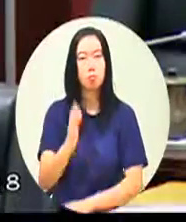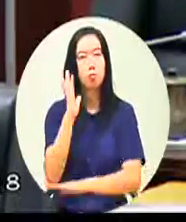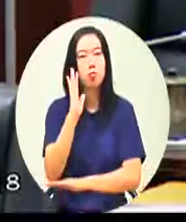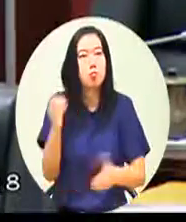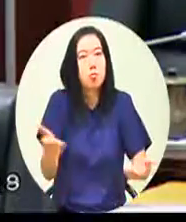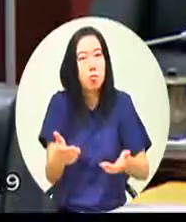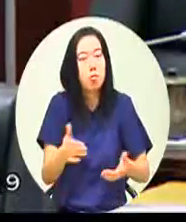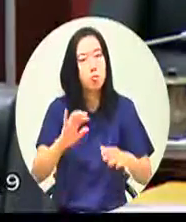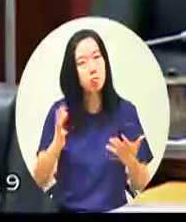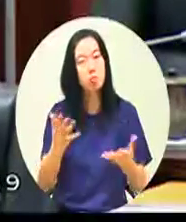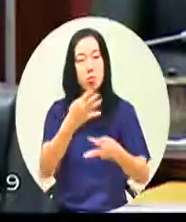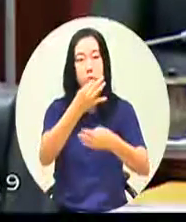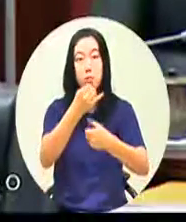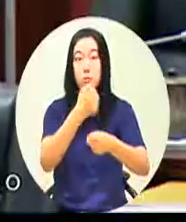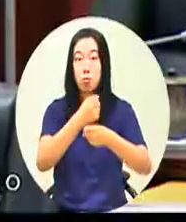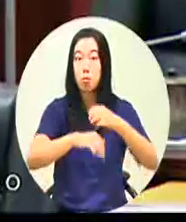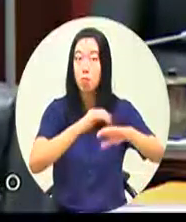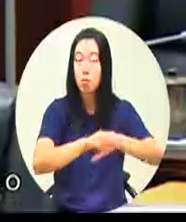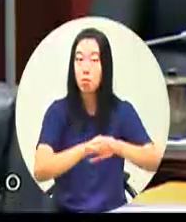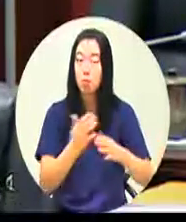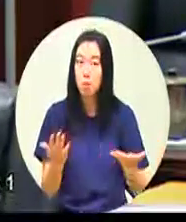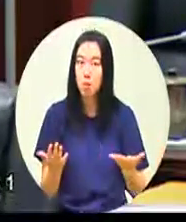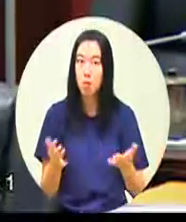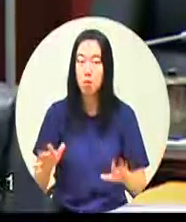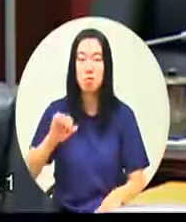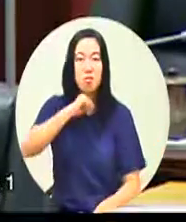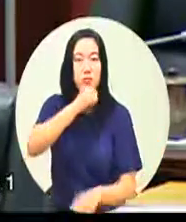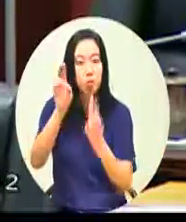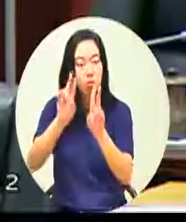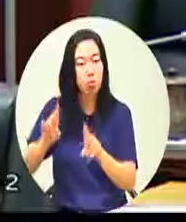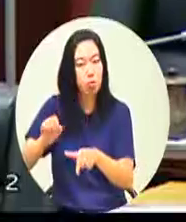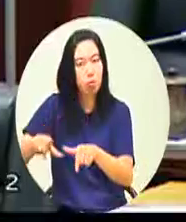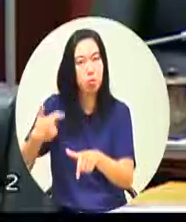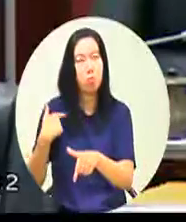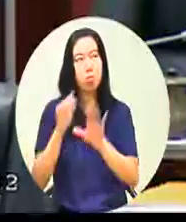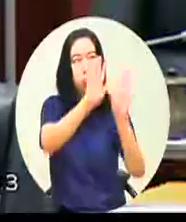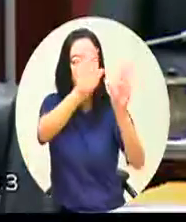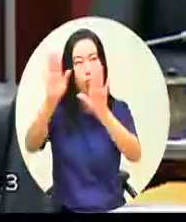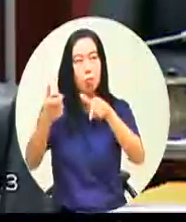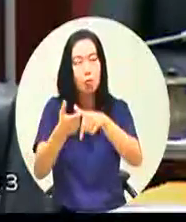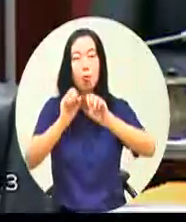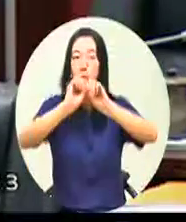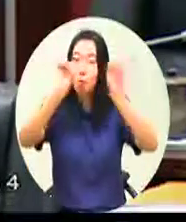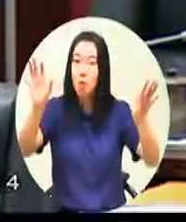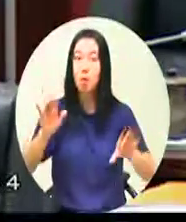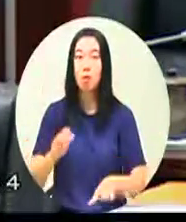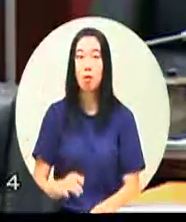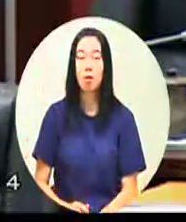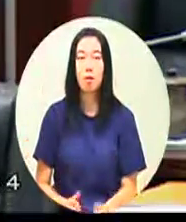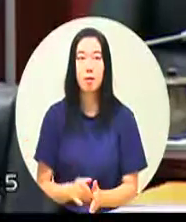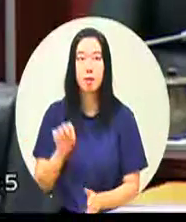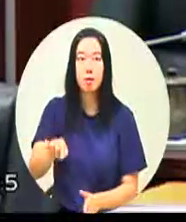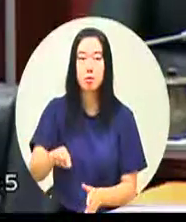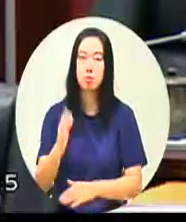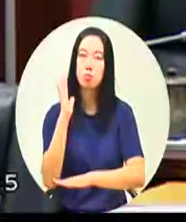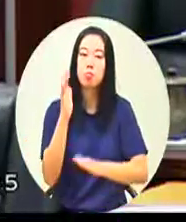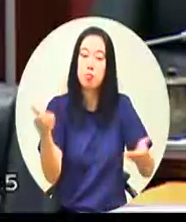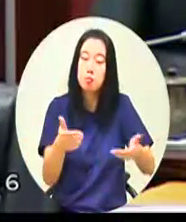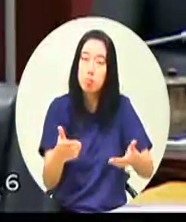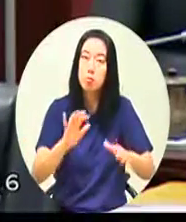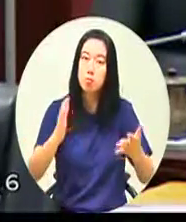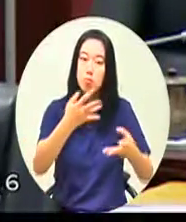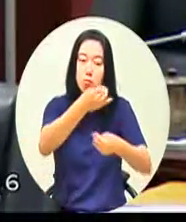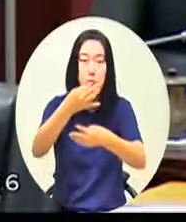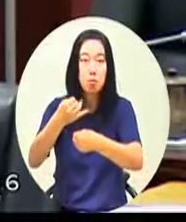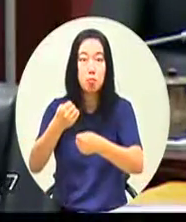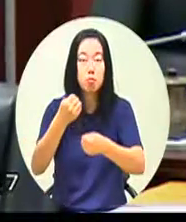候可以完成？我看台电现在已经在签一个管线，那我们这个大概预计这个工程什么时候可以完成？ 其